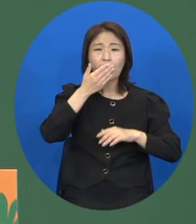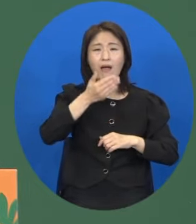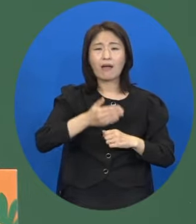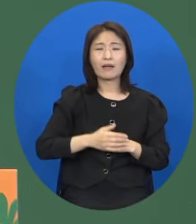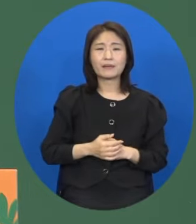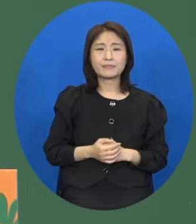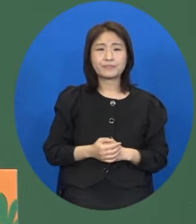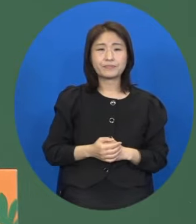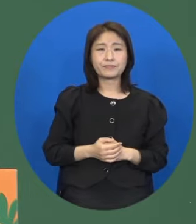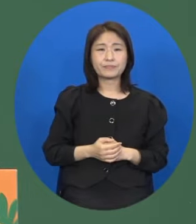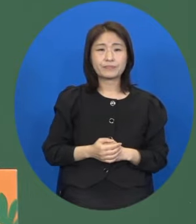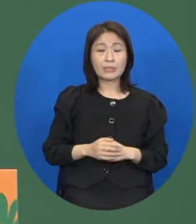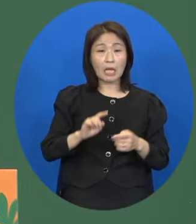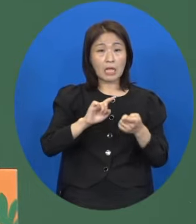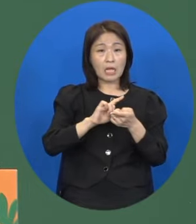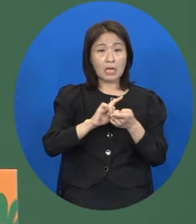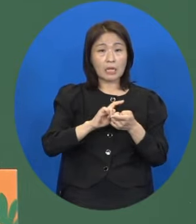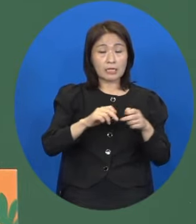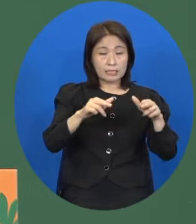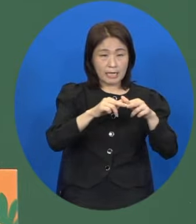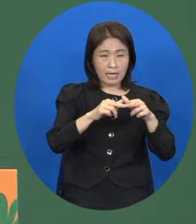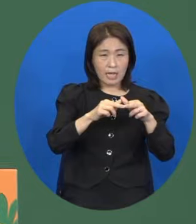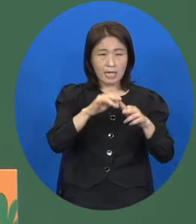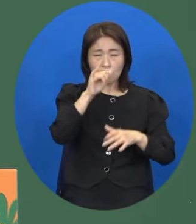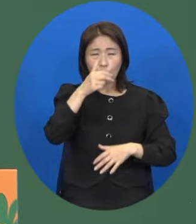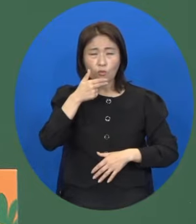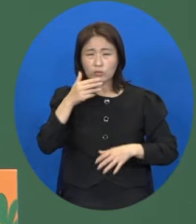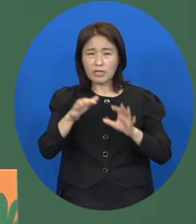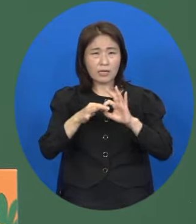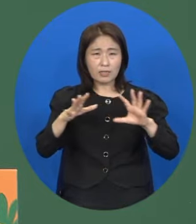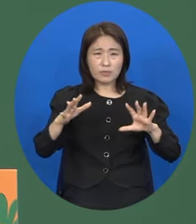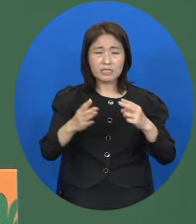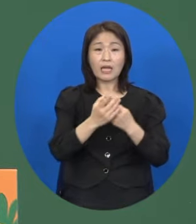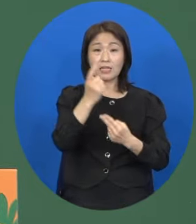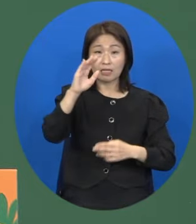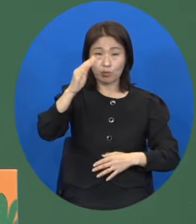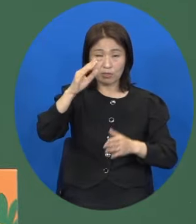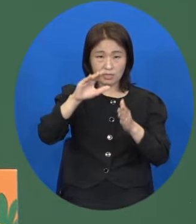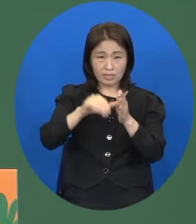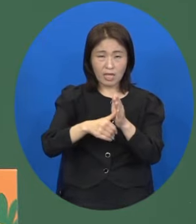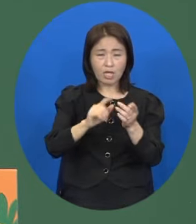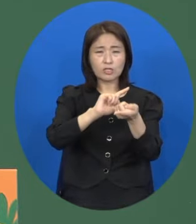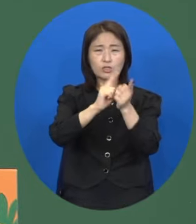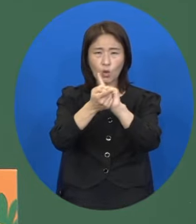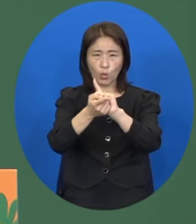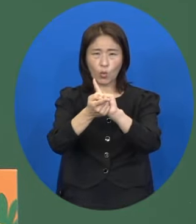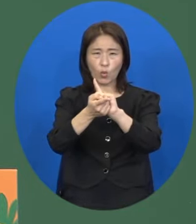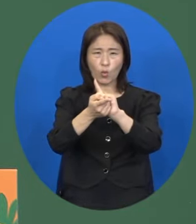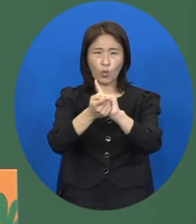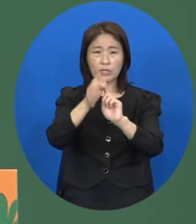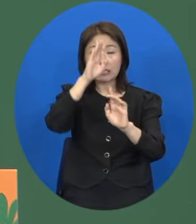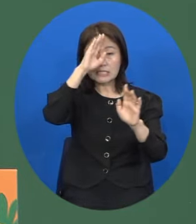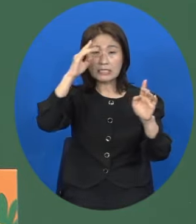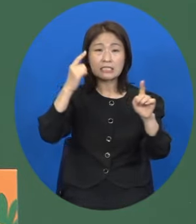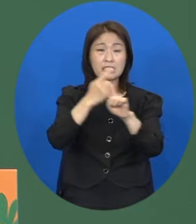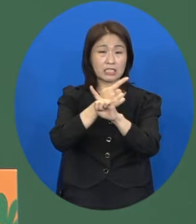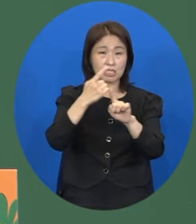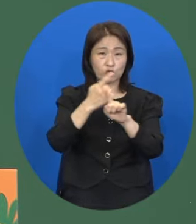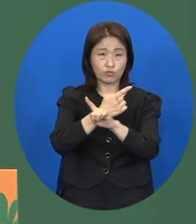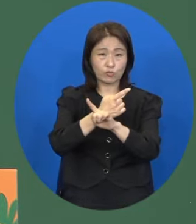존중하고 하나를 이룰 때 상호 간의 치유와 회복이